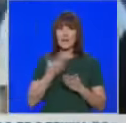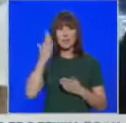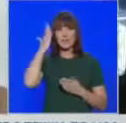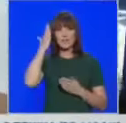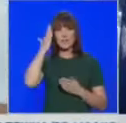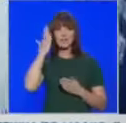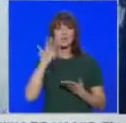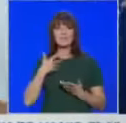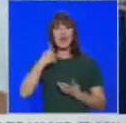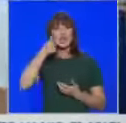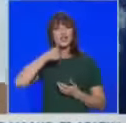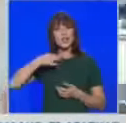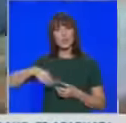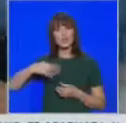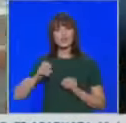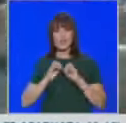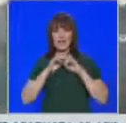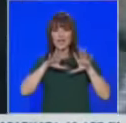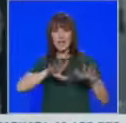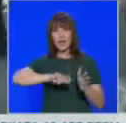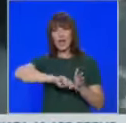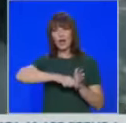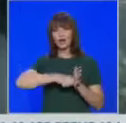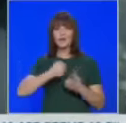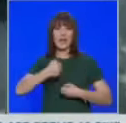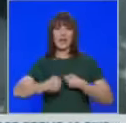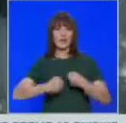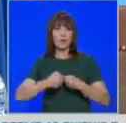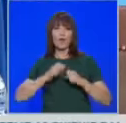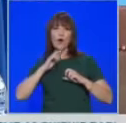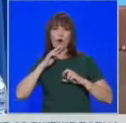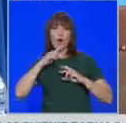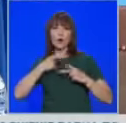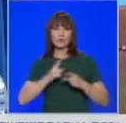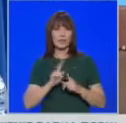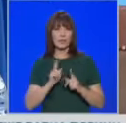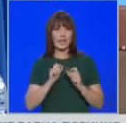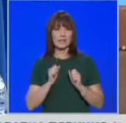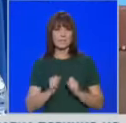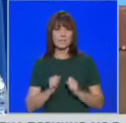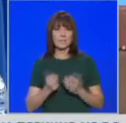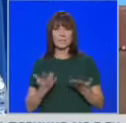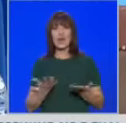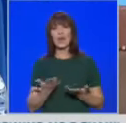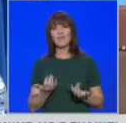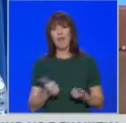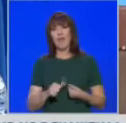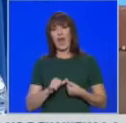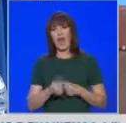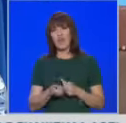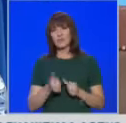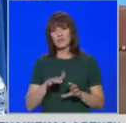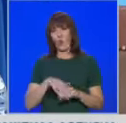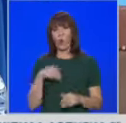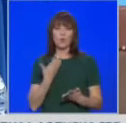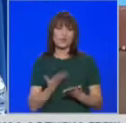министерство полетяха жълти стотинки и ключове на линейки. Отговорът не закъсня. Най-лесно е да се иска оставка и най-лесно е да се подава